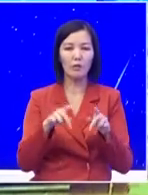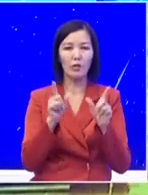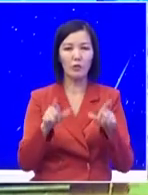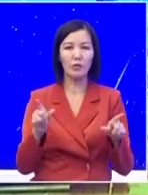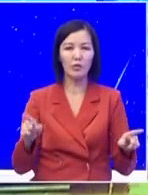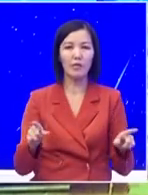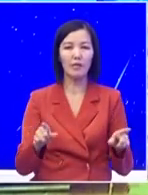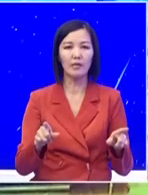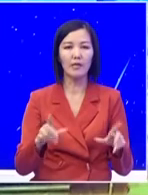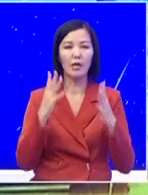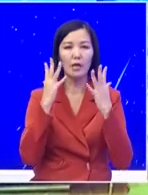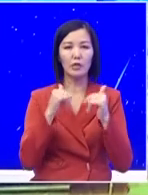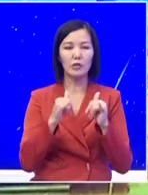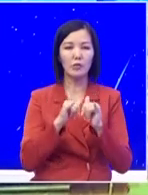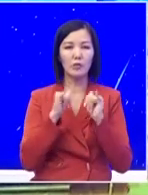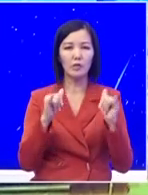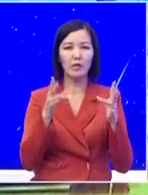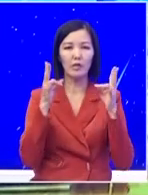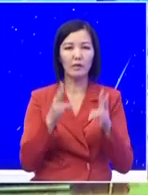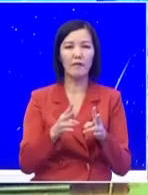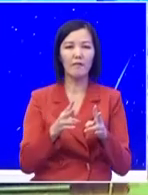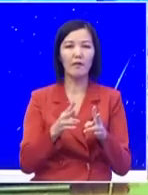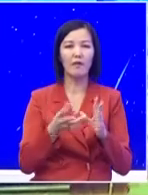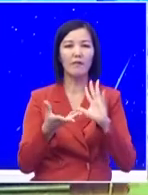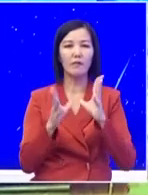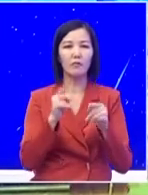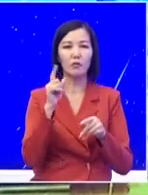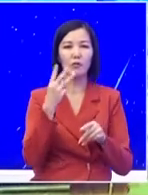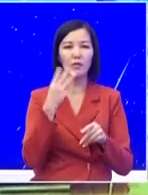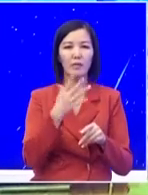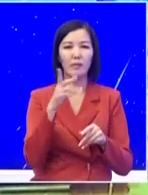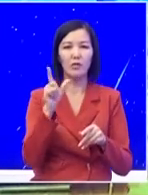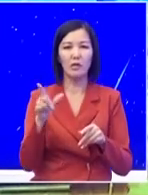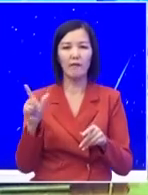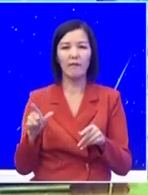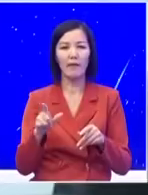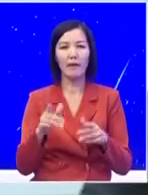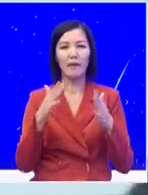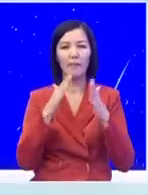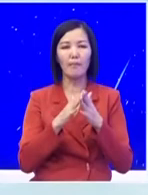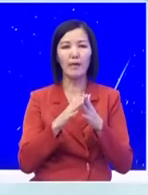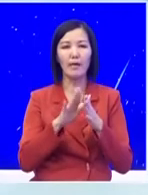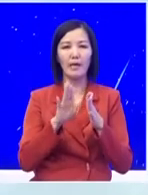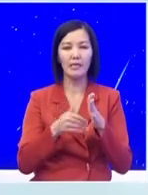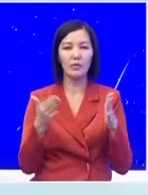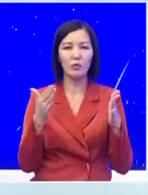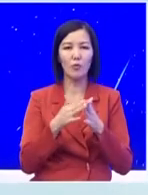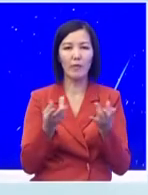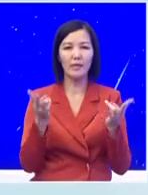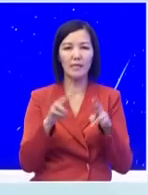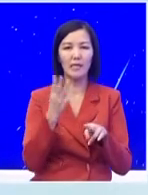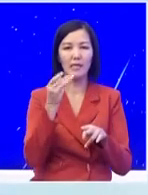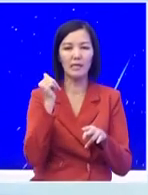К этому времени число жертв взрыва в Бейруте уже достигло 135. Без крыши над головой остались 300 тысяч